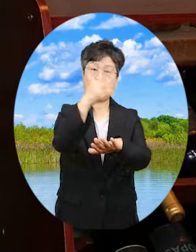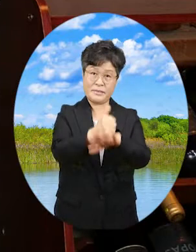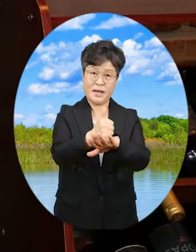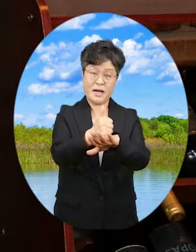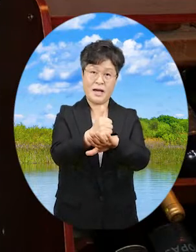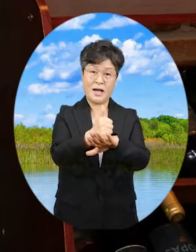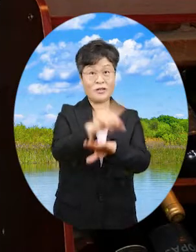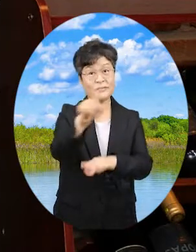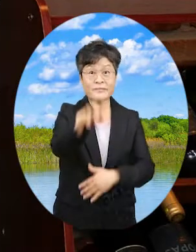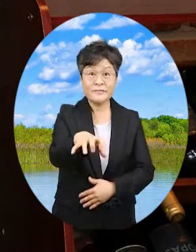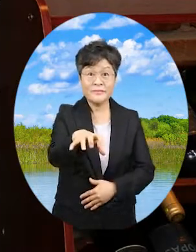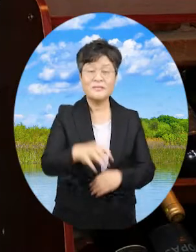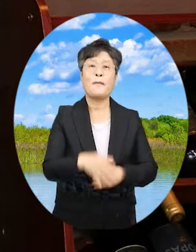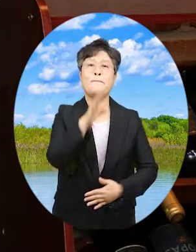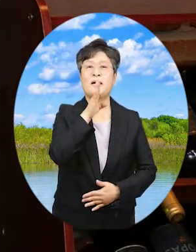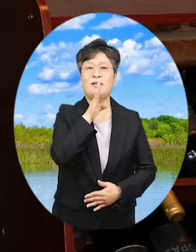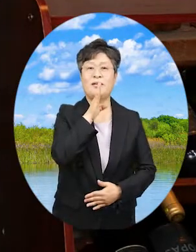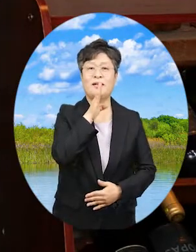중에 마지막은 어디일까요? 바로